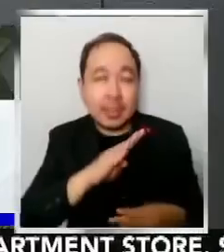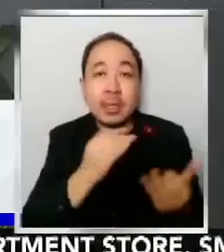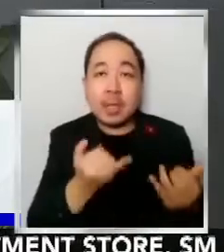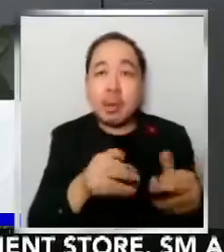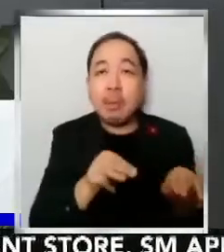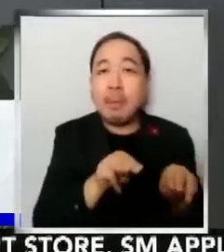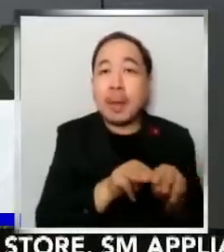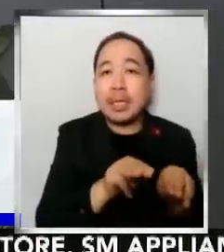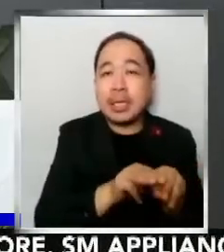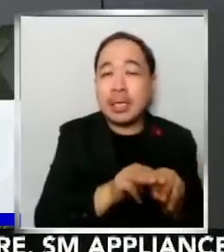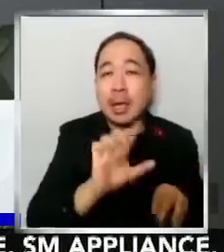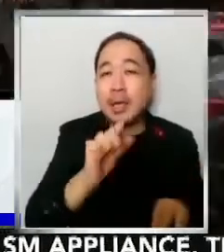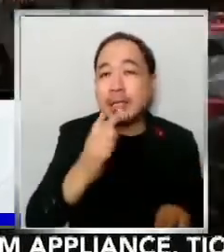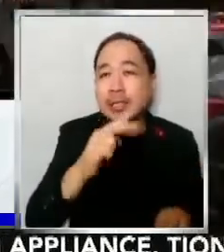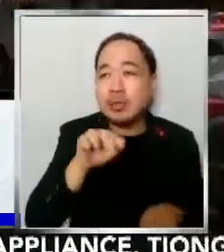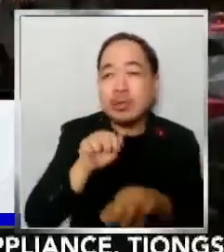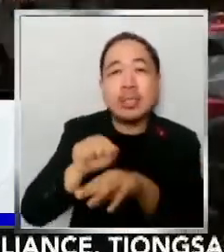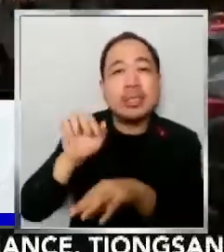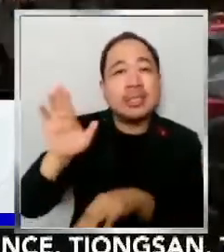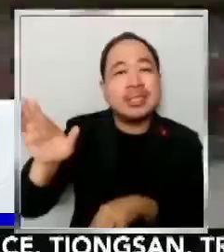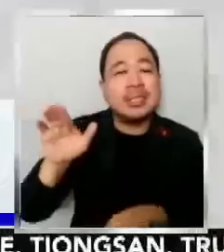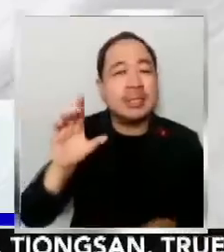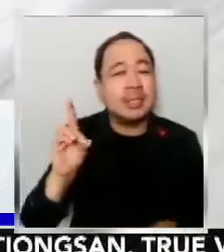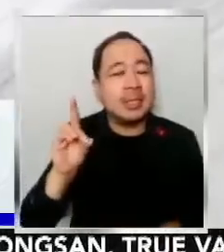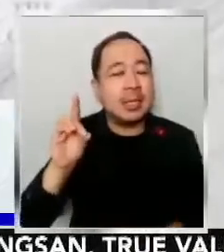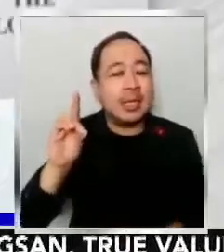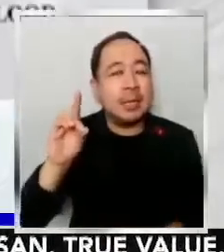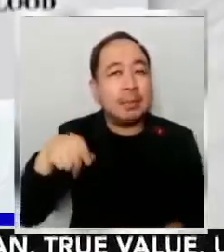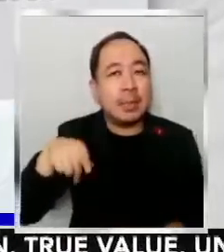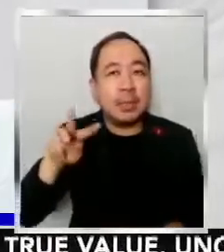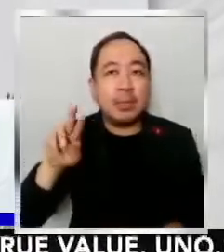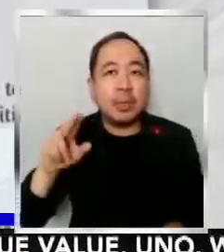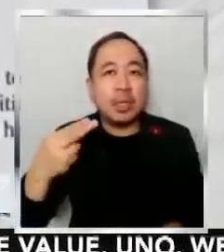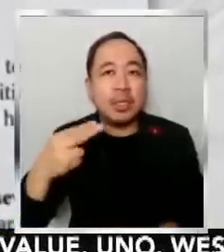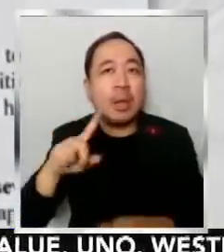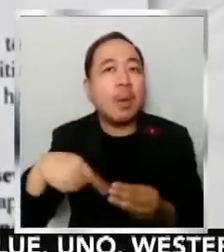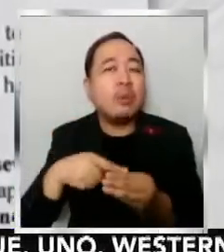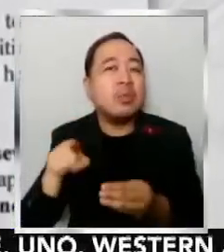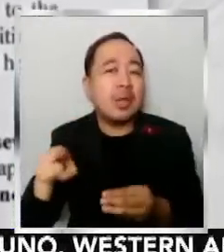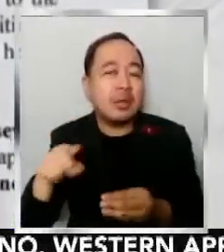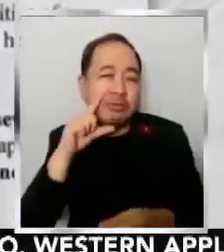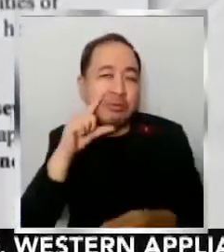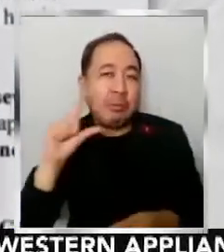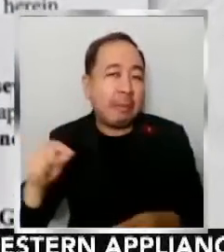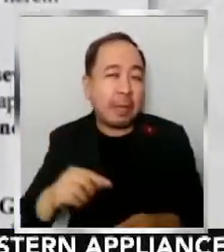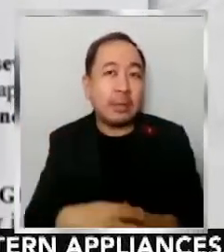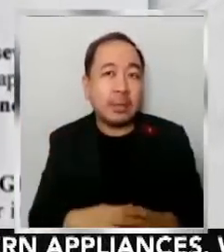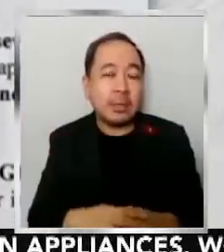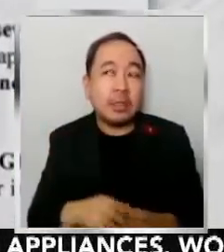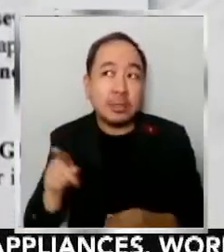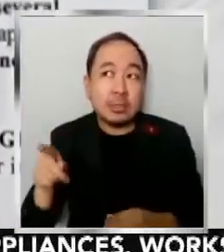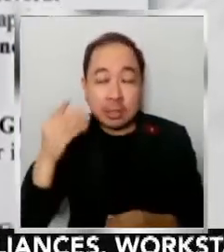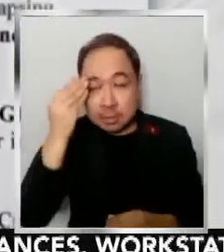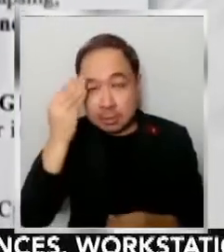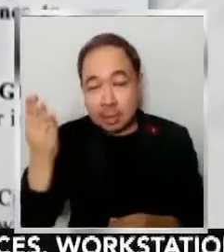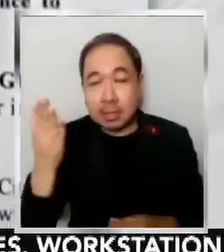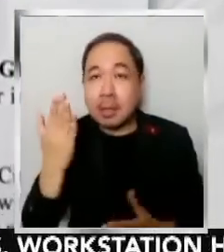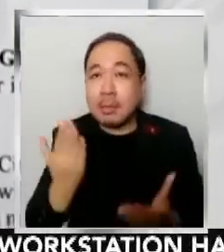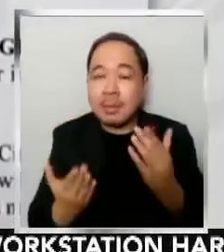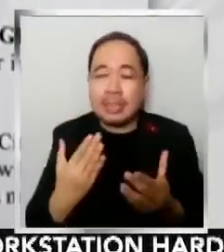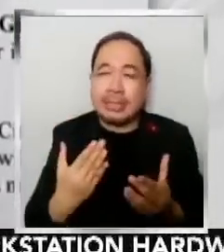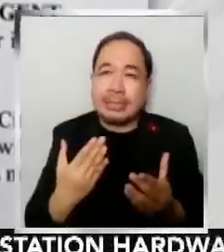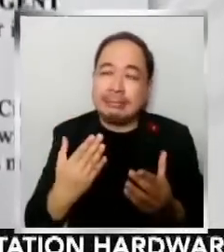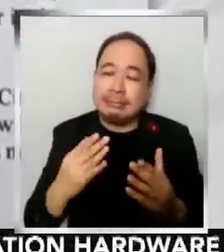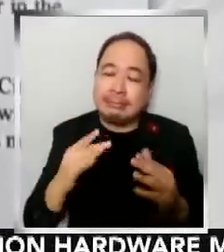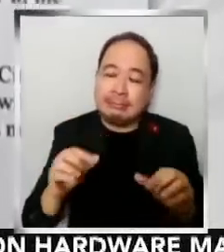Government ang DPWH tungkol dito. Ipinarating nito ang pangambang baka humantong sa tuluyang pag-collapse ng